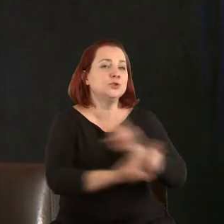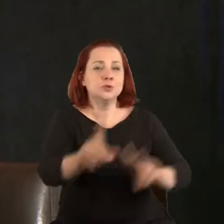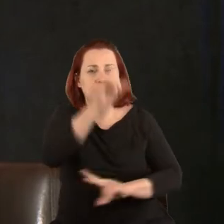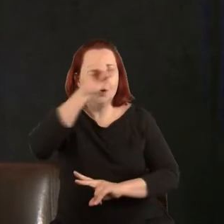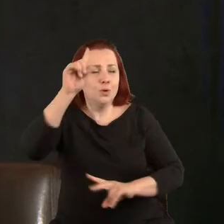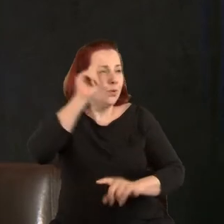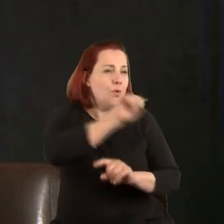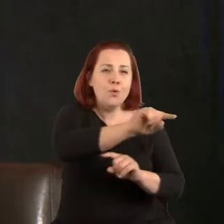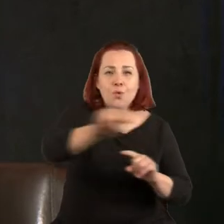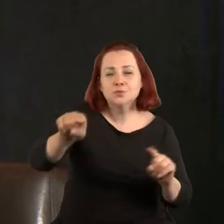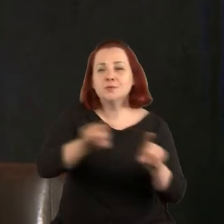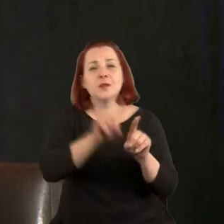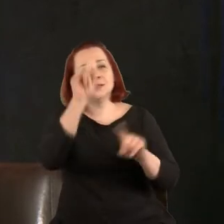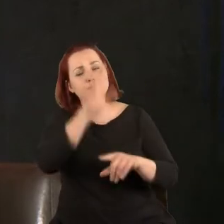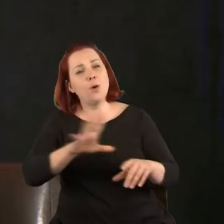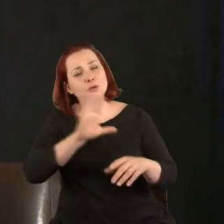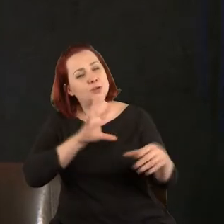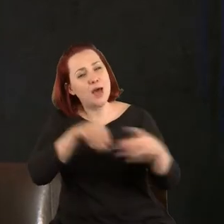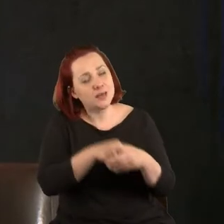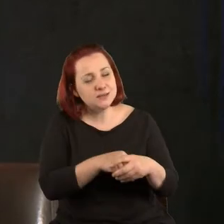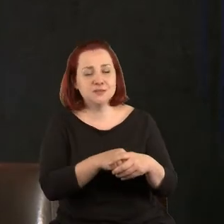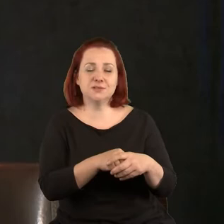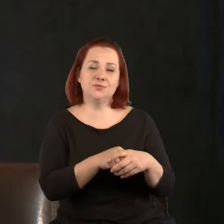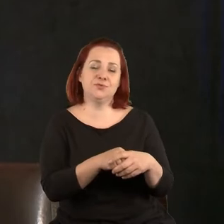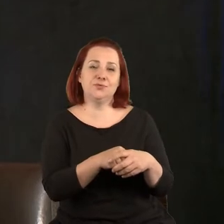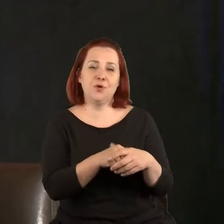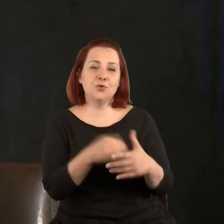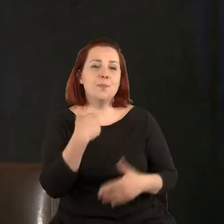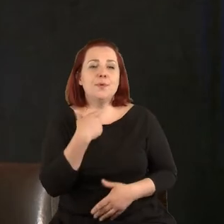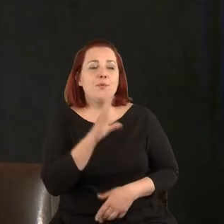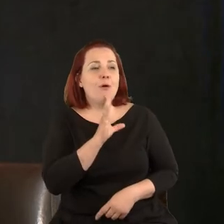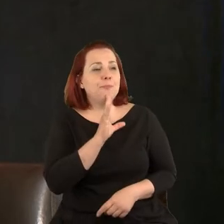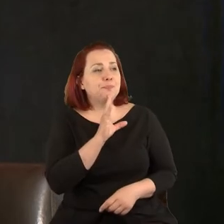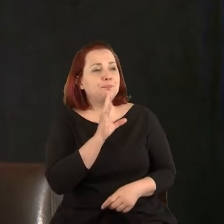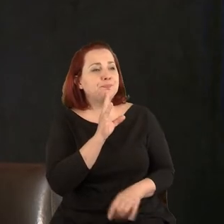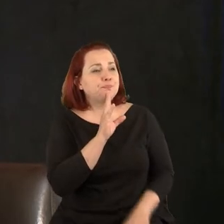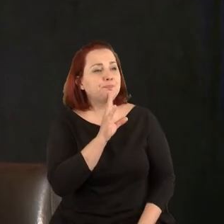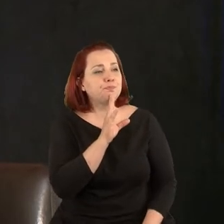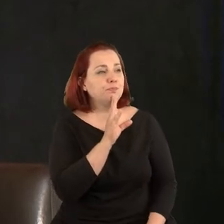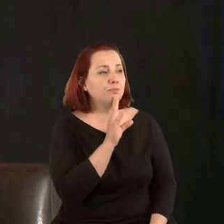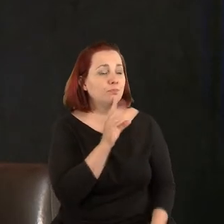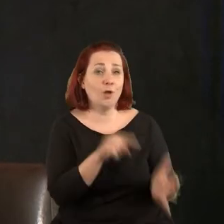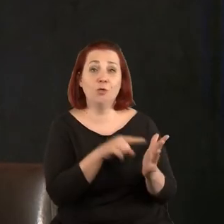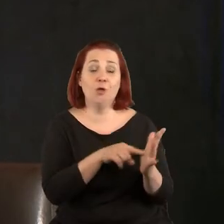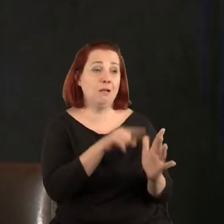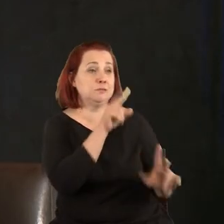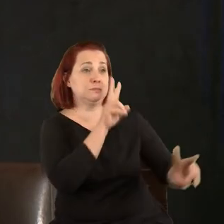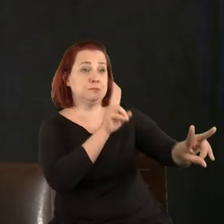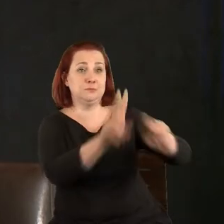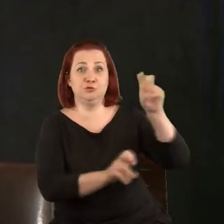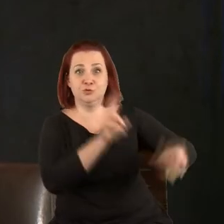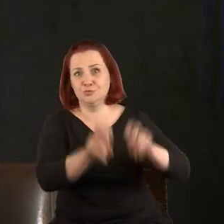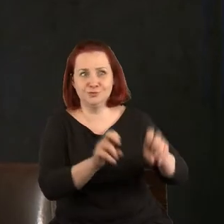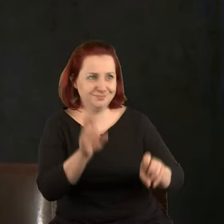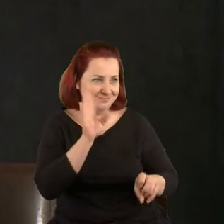jakieś takie społeczne funkcjonowanie było czymś, że... Stąd czerpałam, przynajmniej